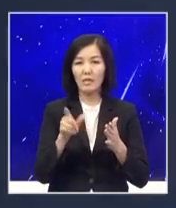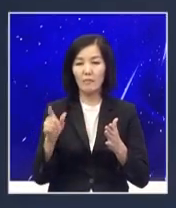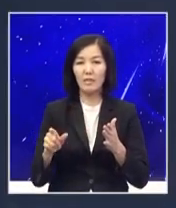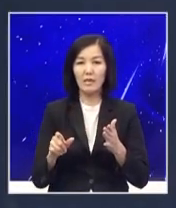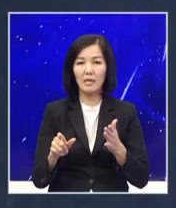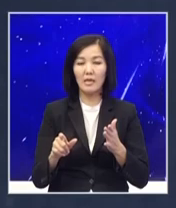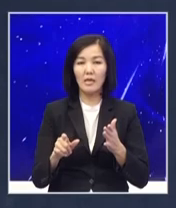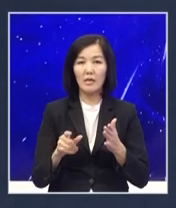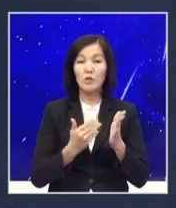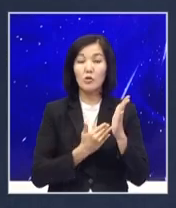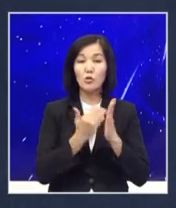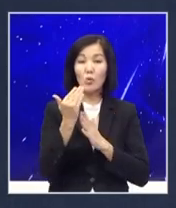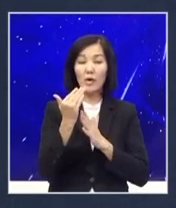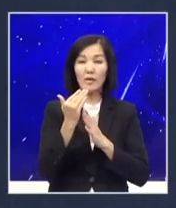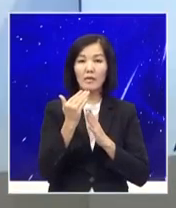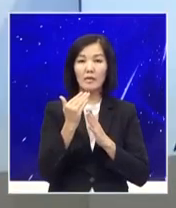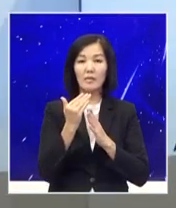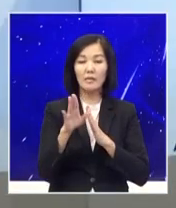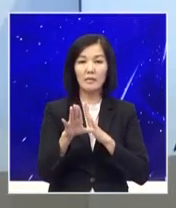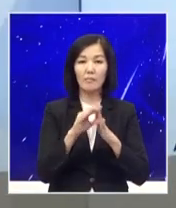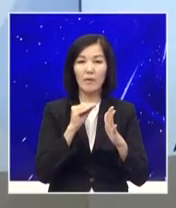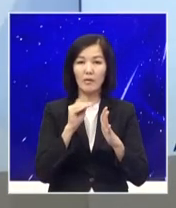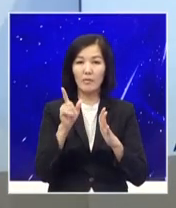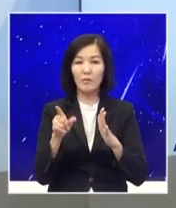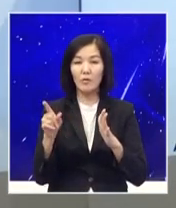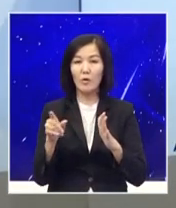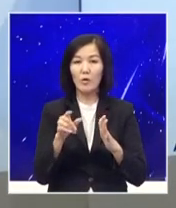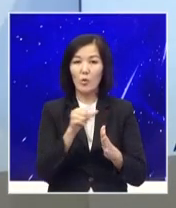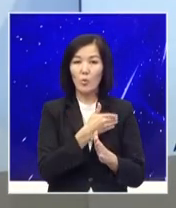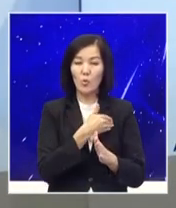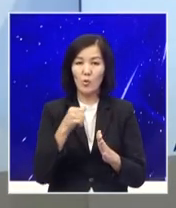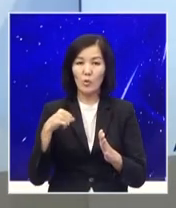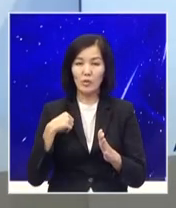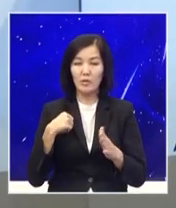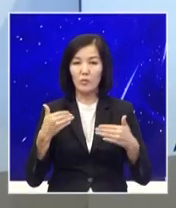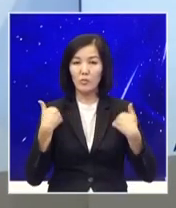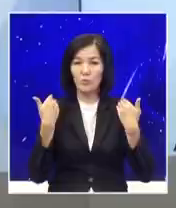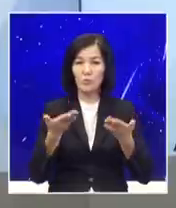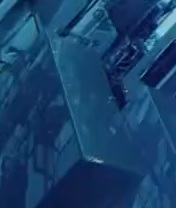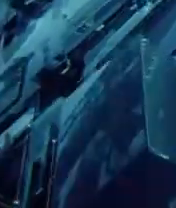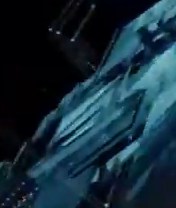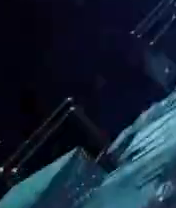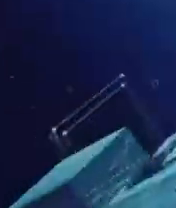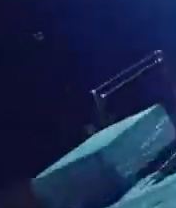олар жоғарғы деңгей мәжіліске өзінің үміткерлігіне өтініш білдіруіне болады.